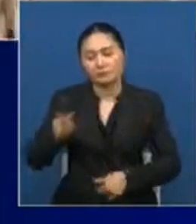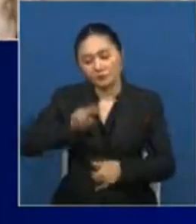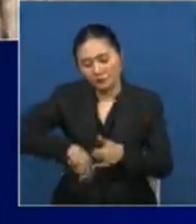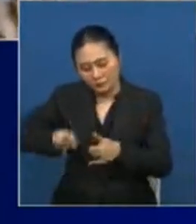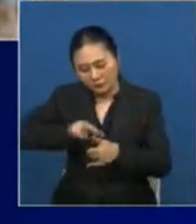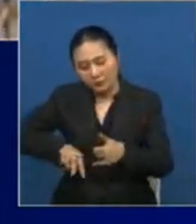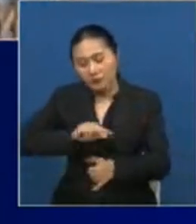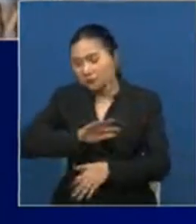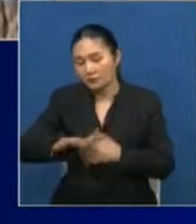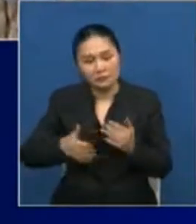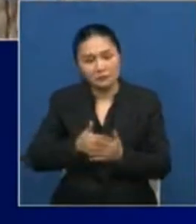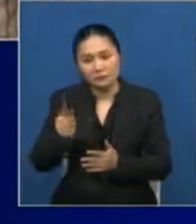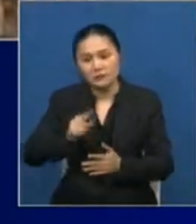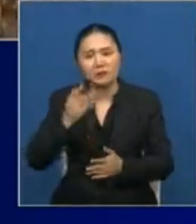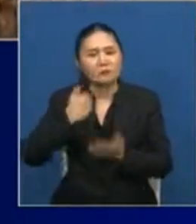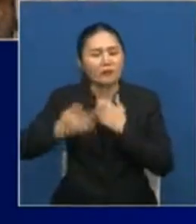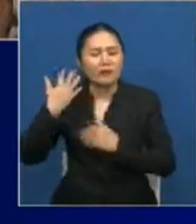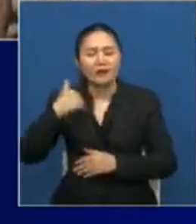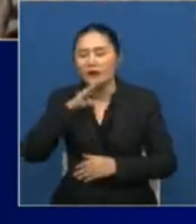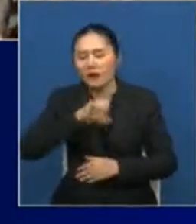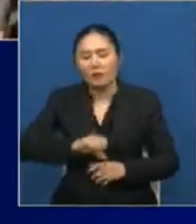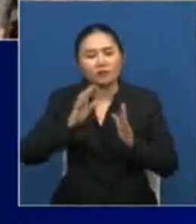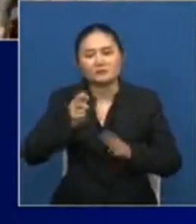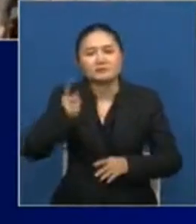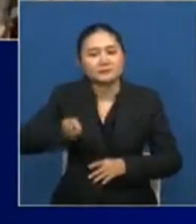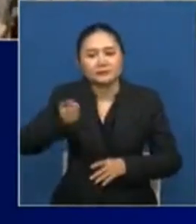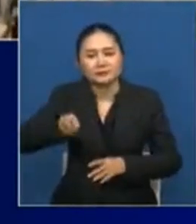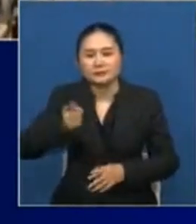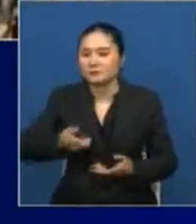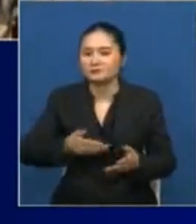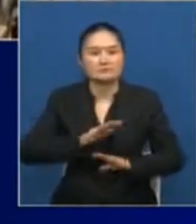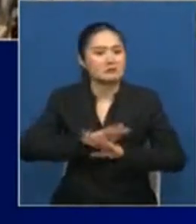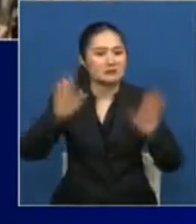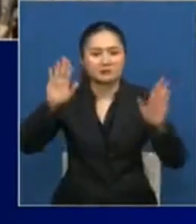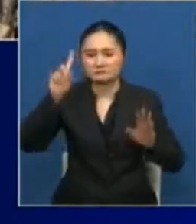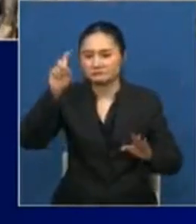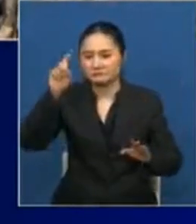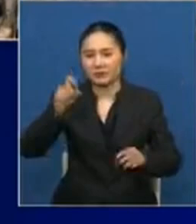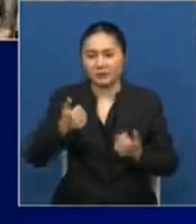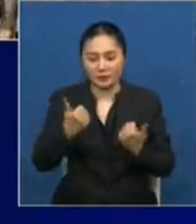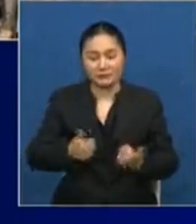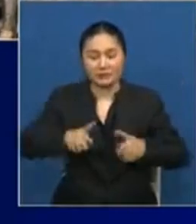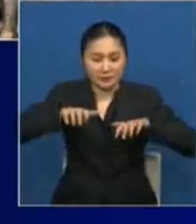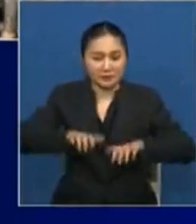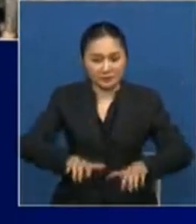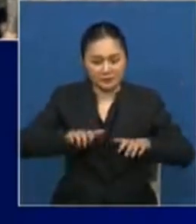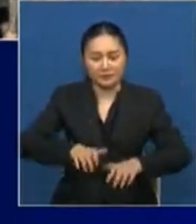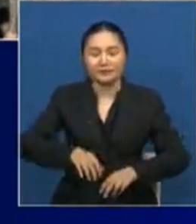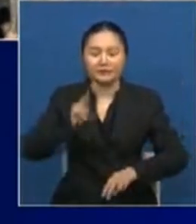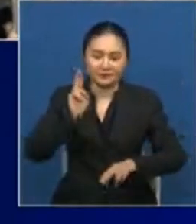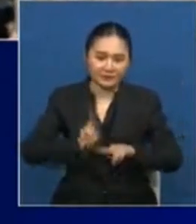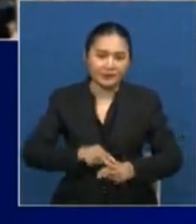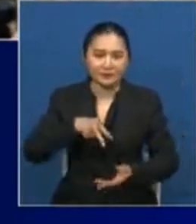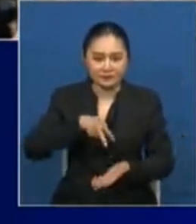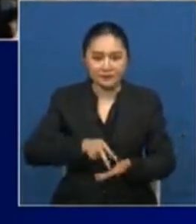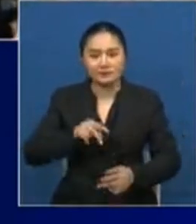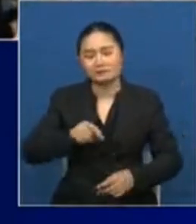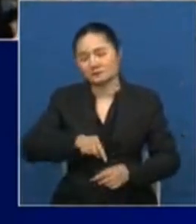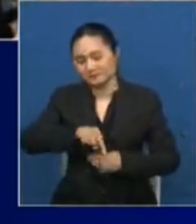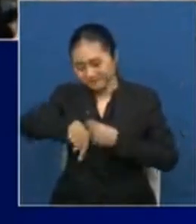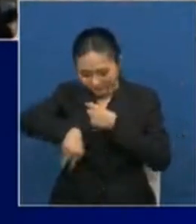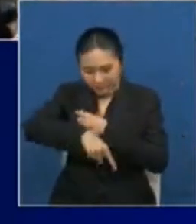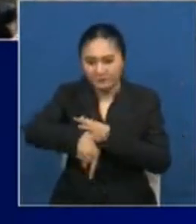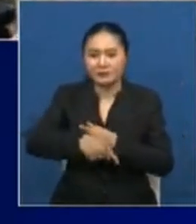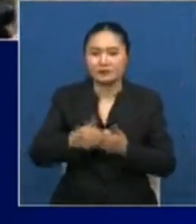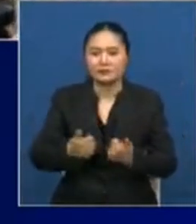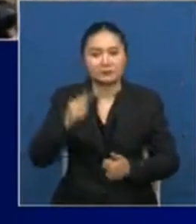หลายคนเนี่ยเป็นประวัติเก่าๆซ้ำๆเนี่ยมันยังเลิกไม่ได้เลยที่โดนสก็อตจัมวิดพื้นปั่นจิ้งรีดอ่ะ